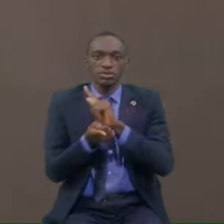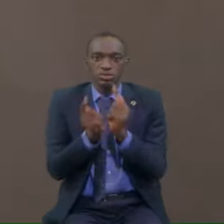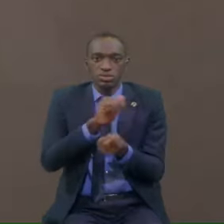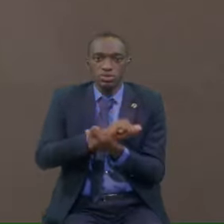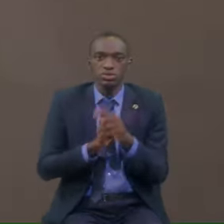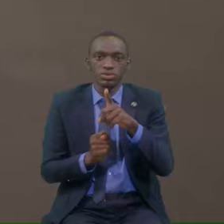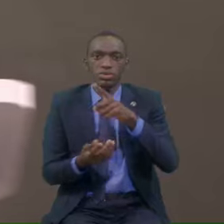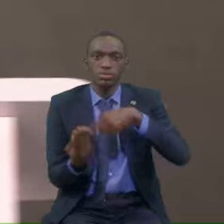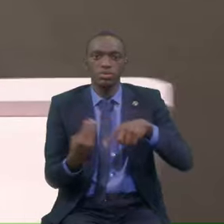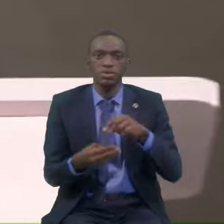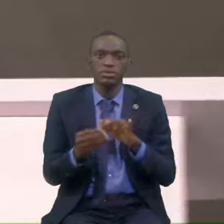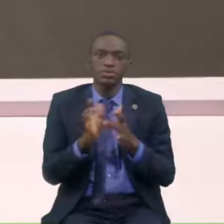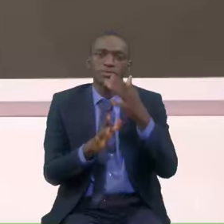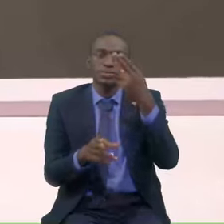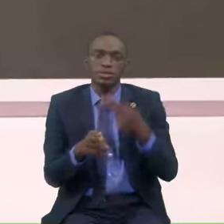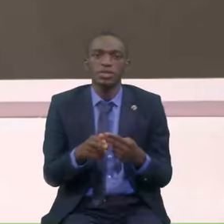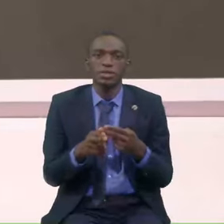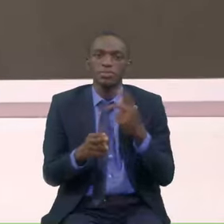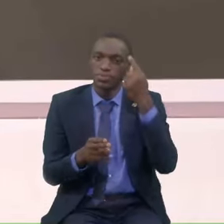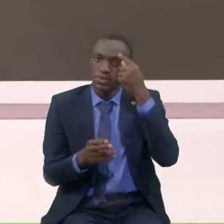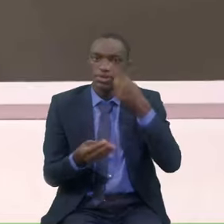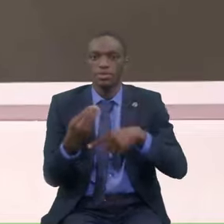Jésus. Pensez à cela,